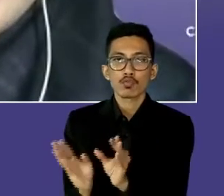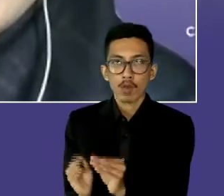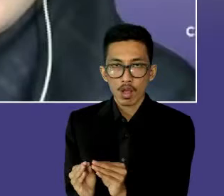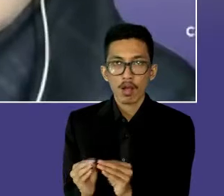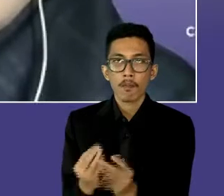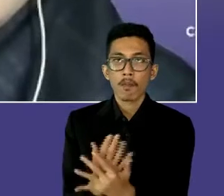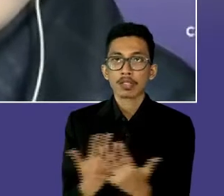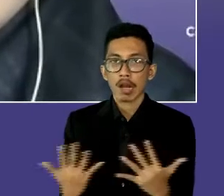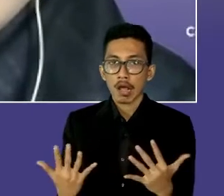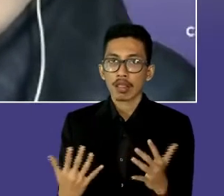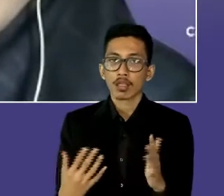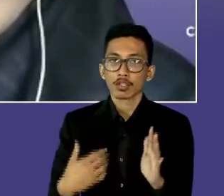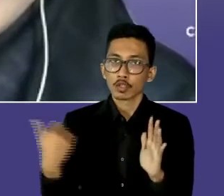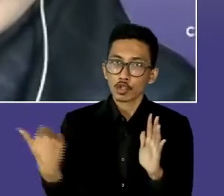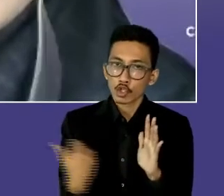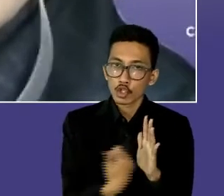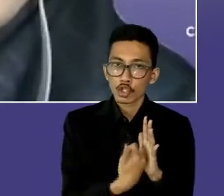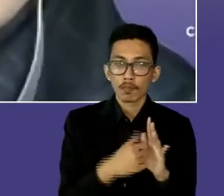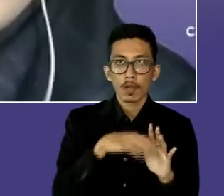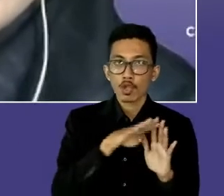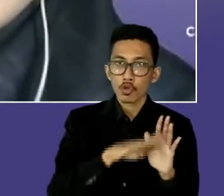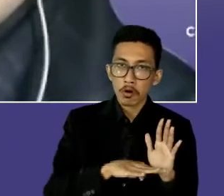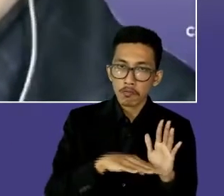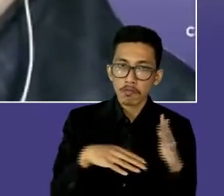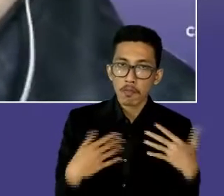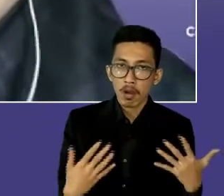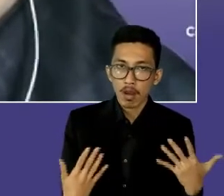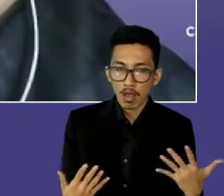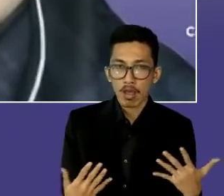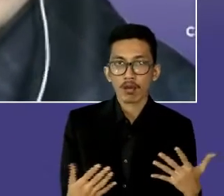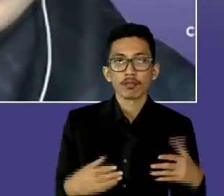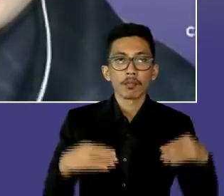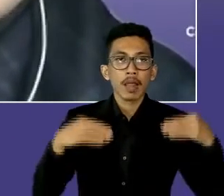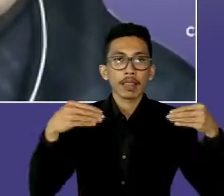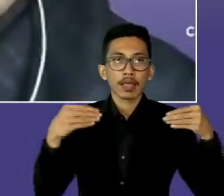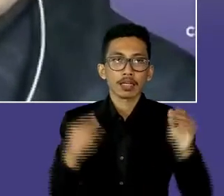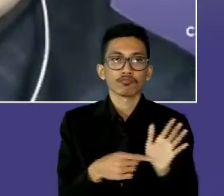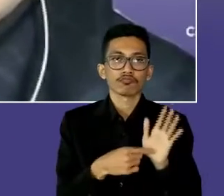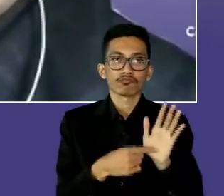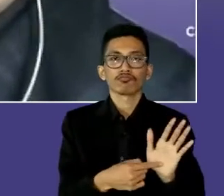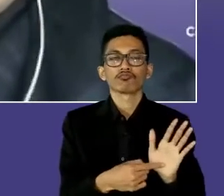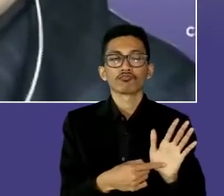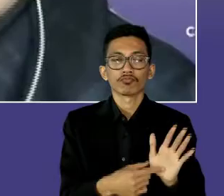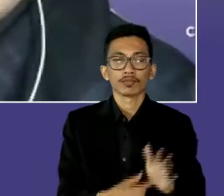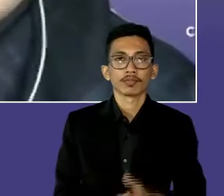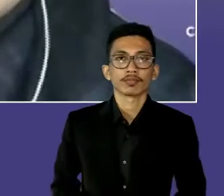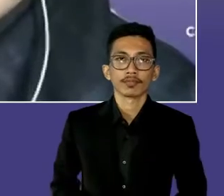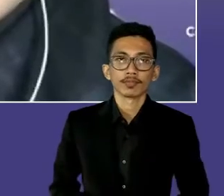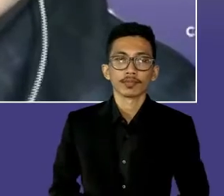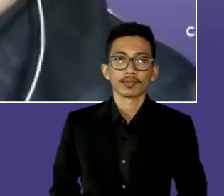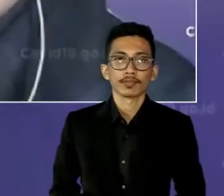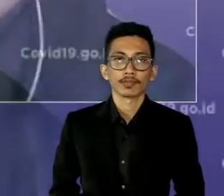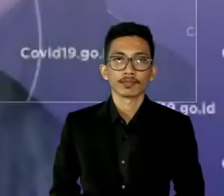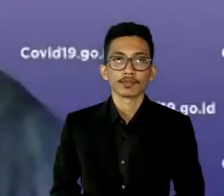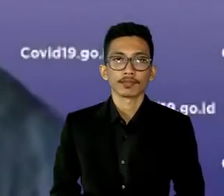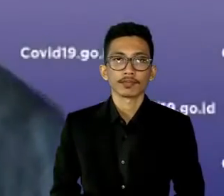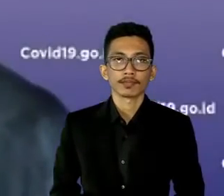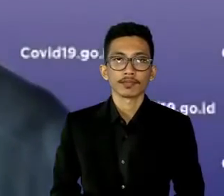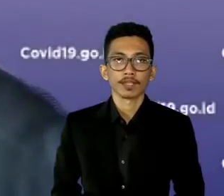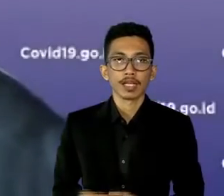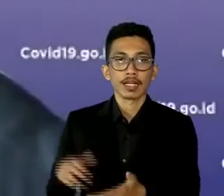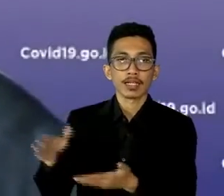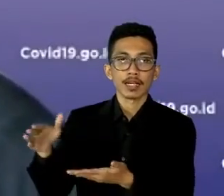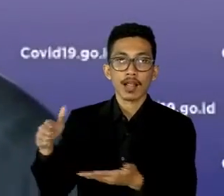masyarakat yang ada di Indonesia, mungkin slide-nya juga sudah disiapkan, bisa dibuka. Jadi yang pertama kita lihat berdasarkan